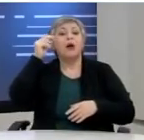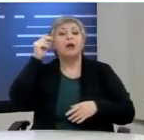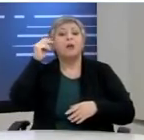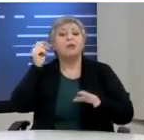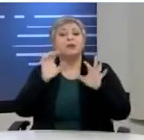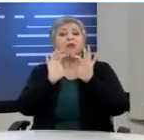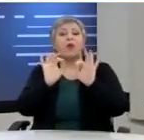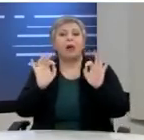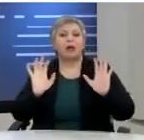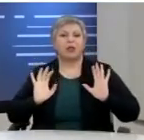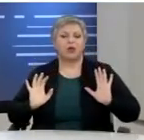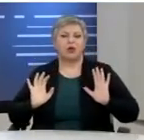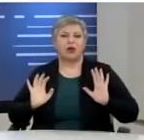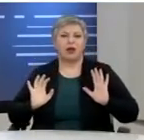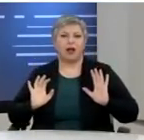έχει προφανώς.